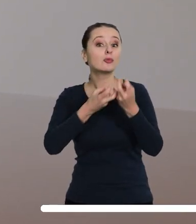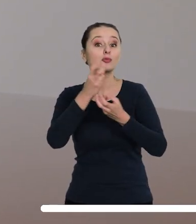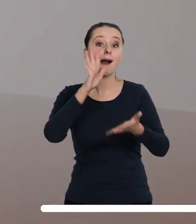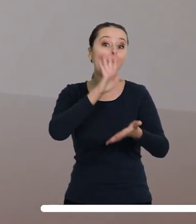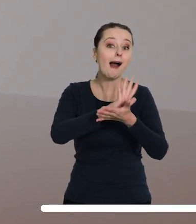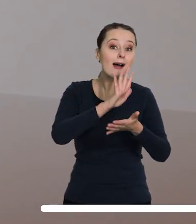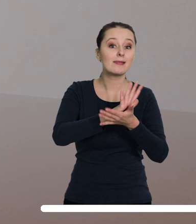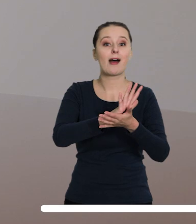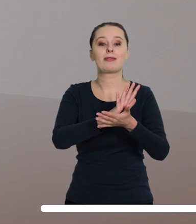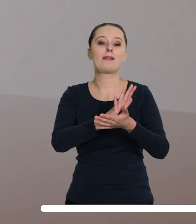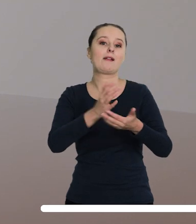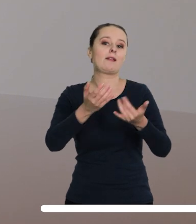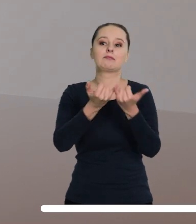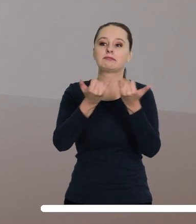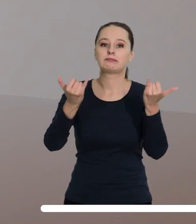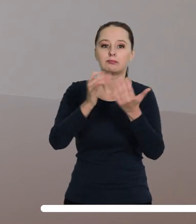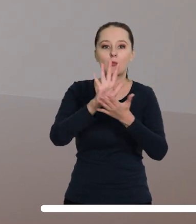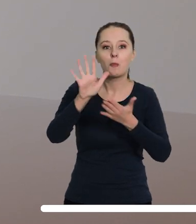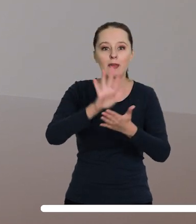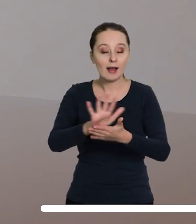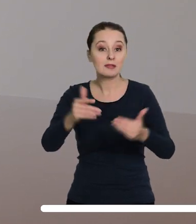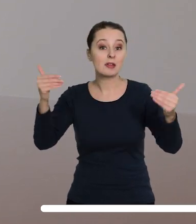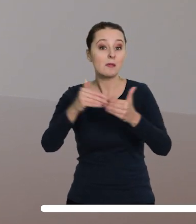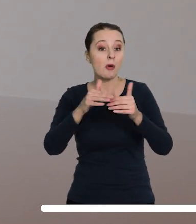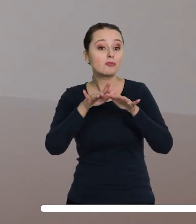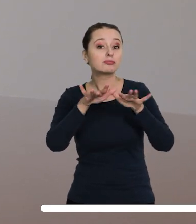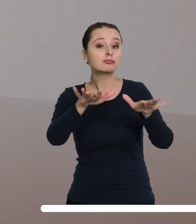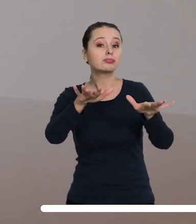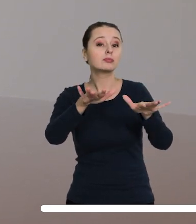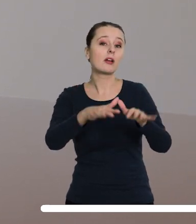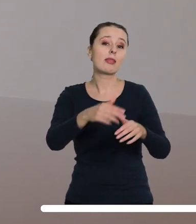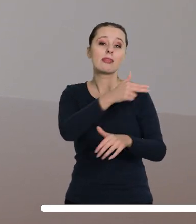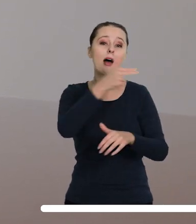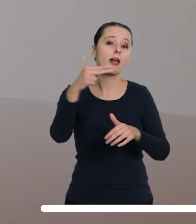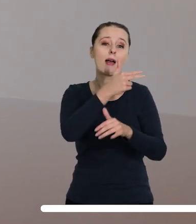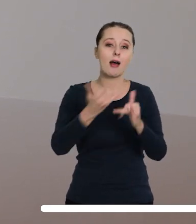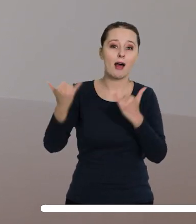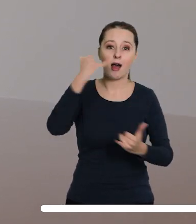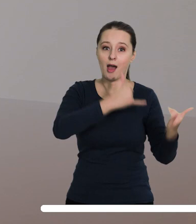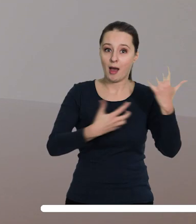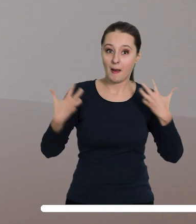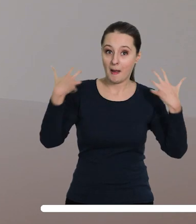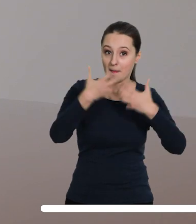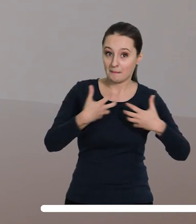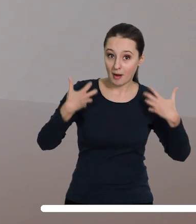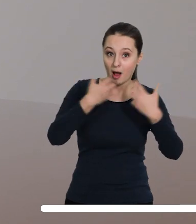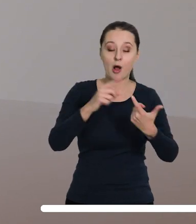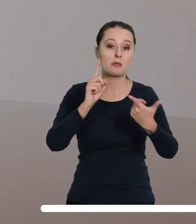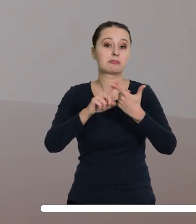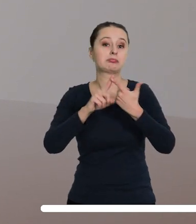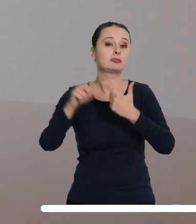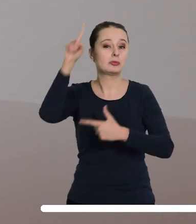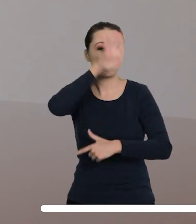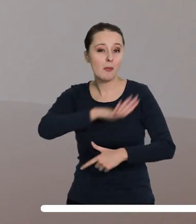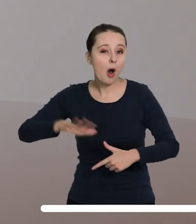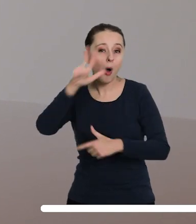czasopisma, w których z powodzeniem mogą publikować chcące zabrać istotny głos w dyskusji osoby uprawiające